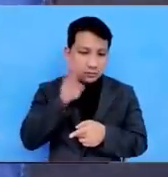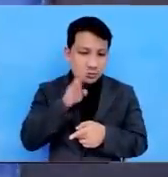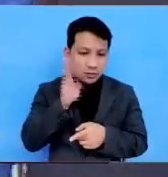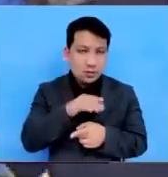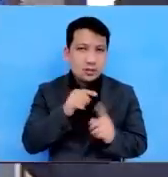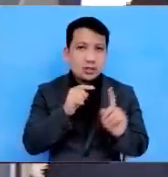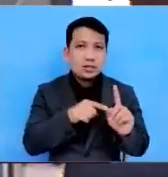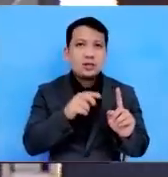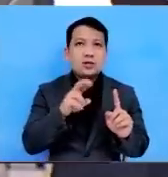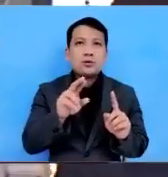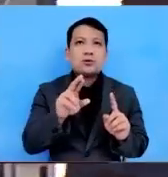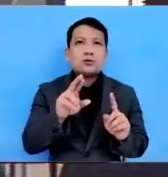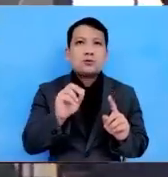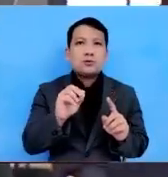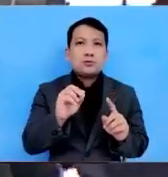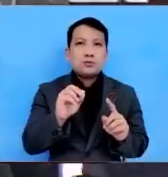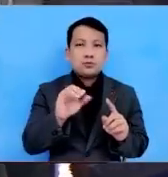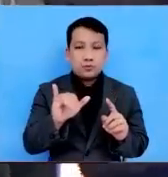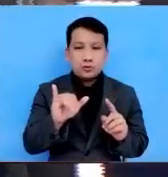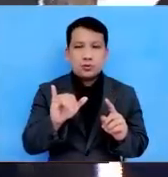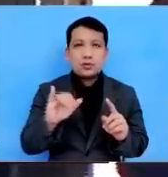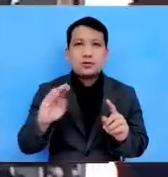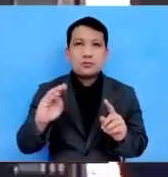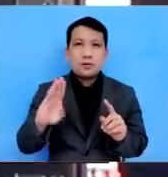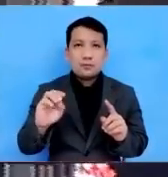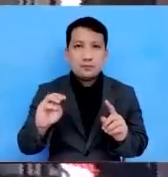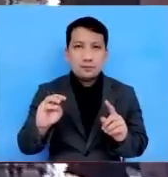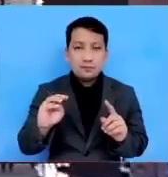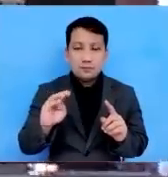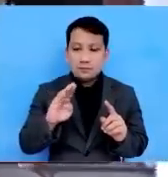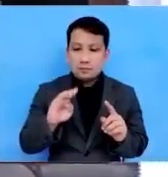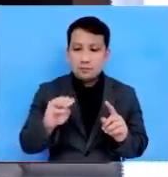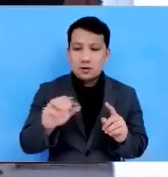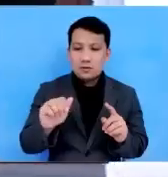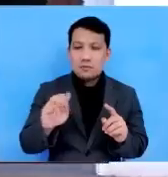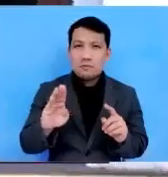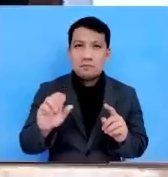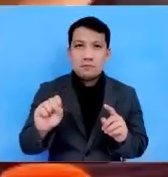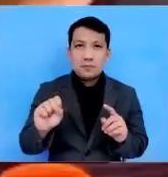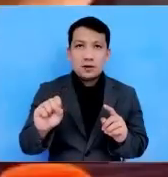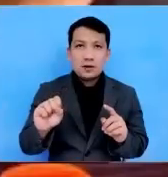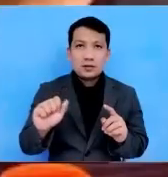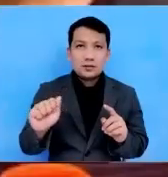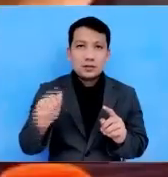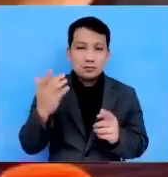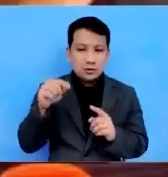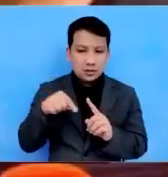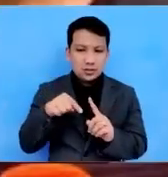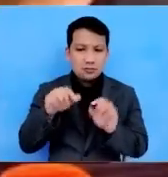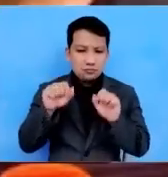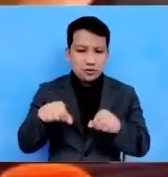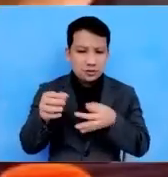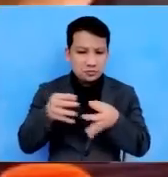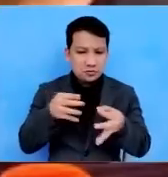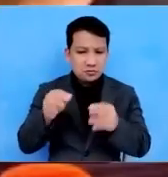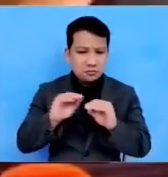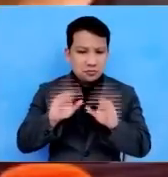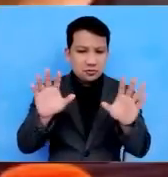ang bagong person of interest na ito ang isa sa mga posibleng magbigay linaw sa kaso. Meron silang mga loose end